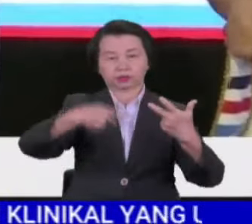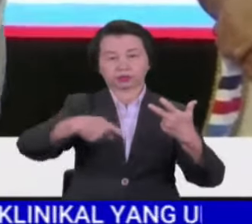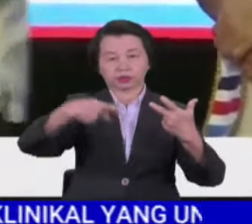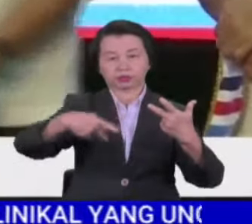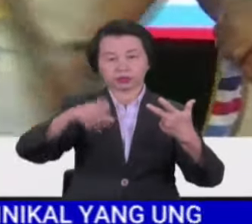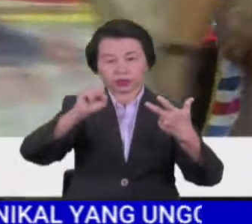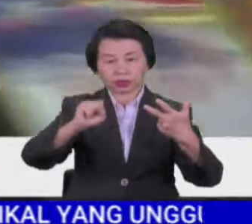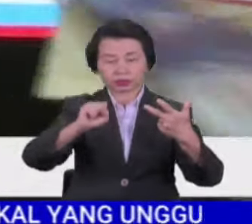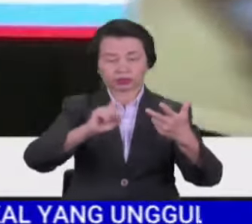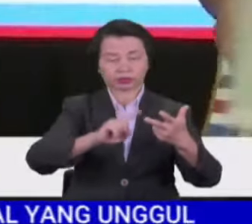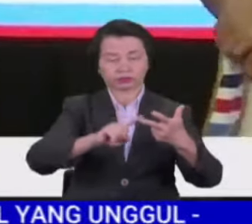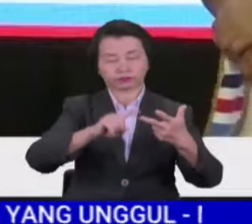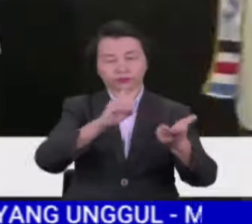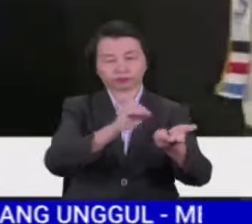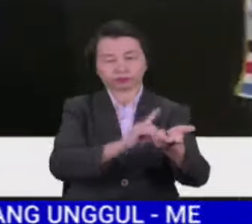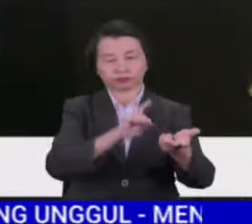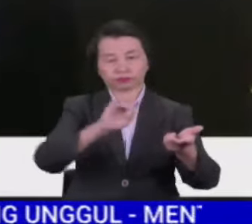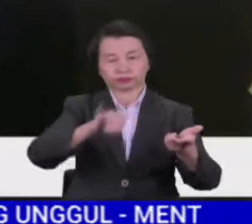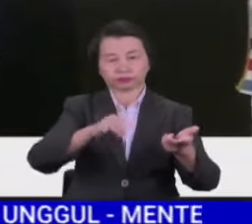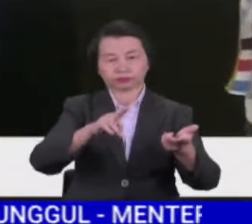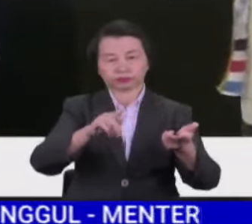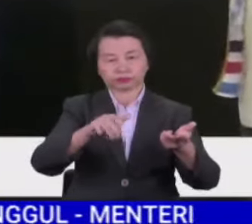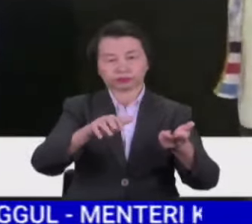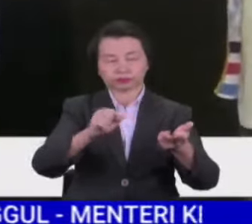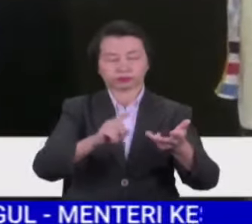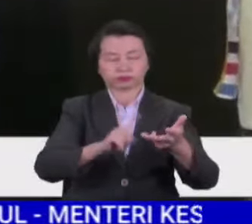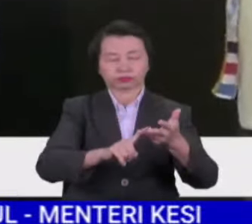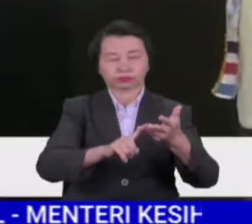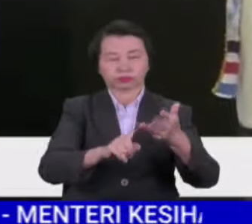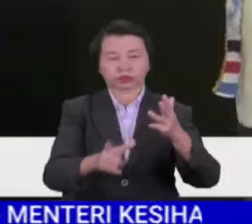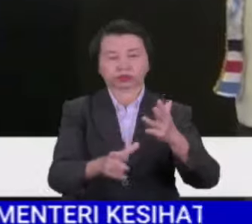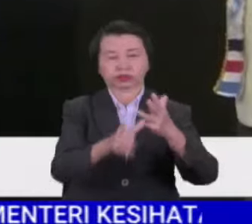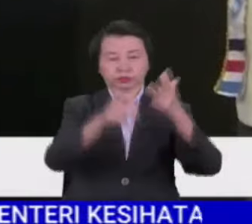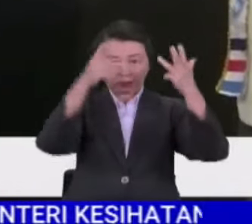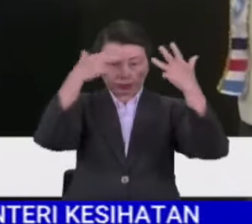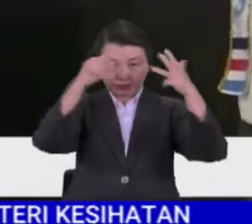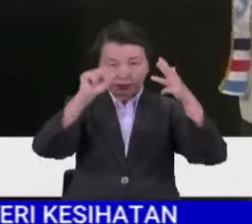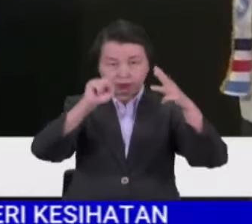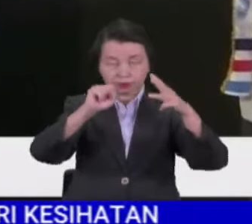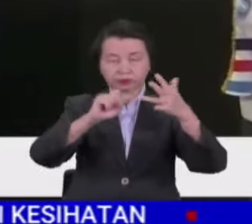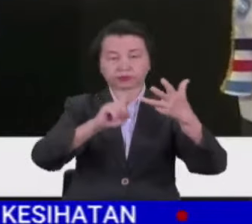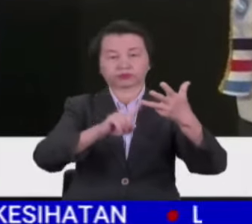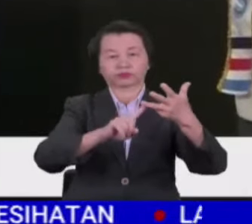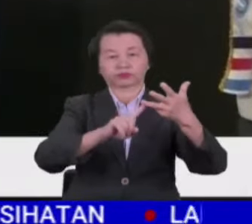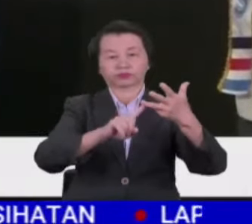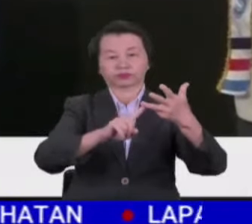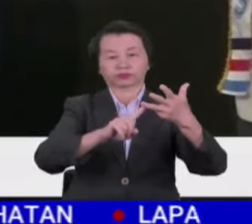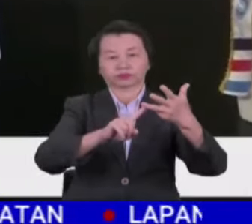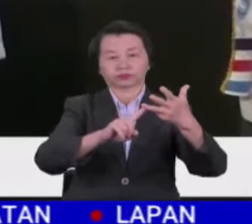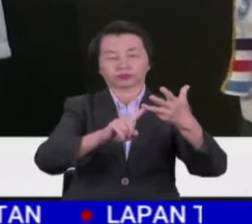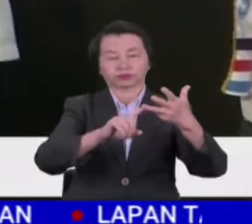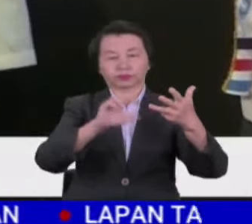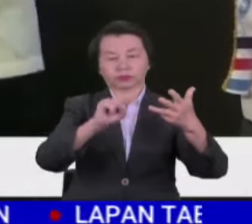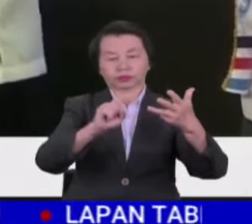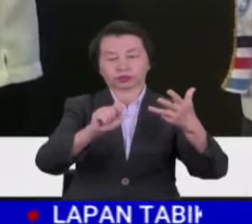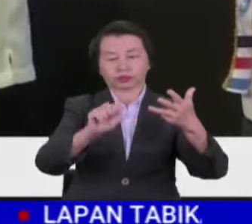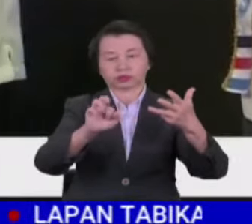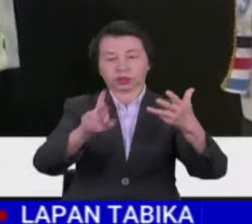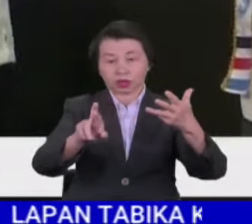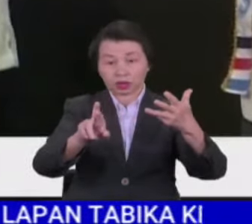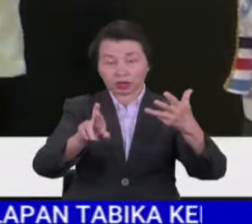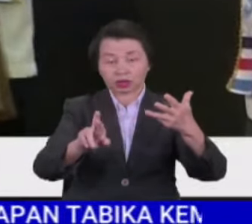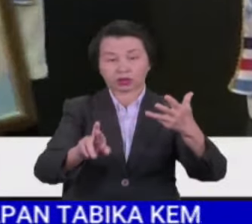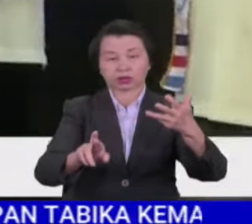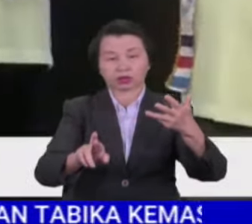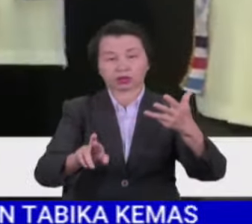Sabah VBS Datuk dokter joakim kumsalam dan timbalan presiden Pati solidarity tanah air custard atur